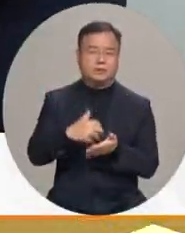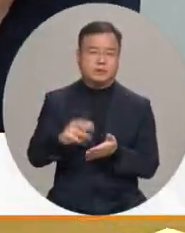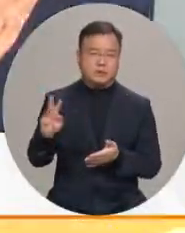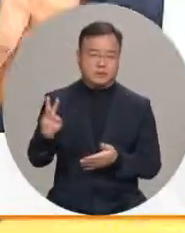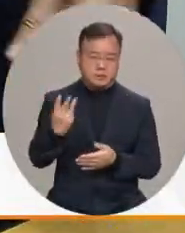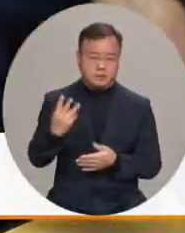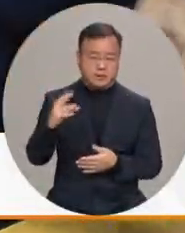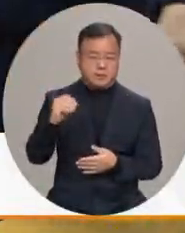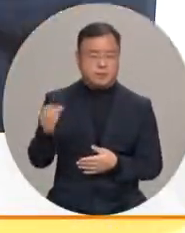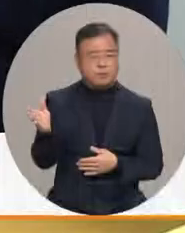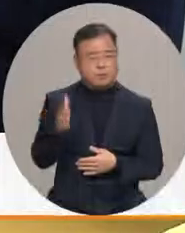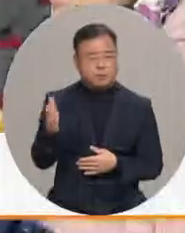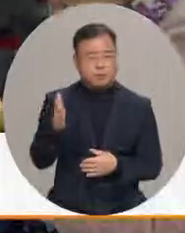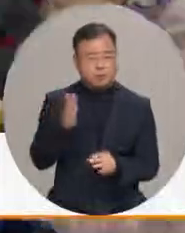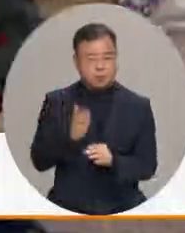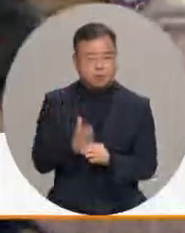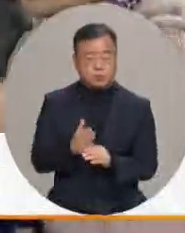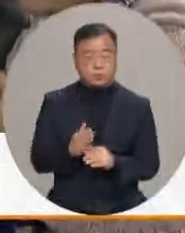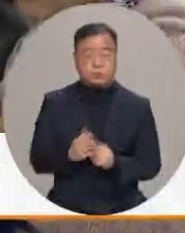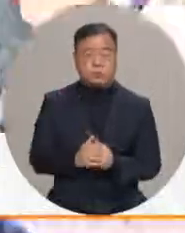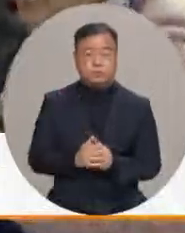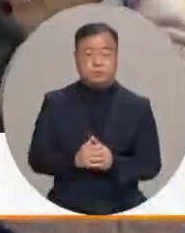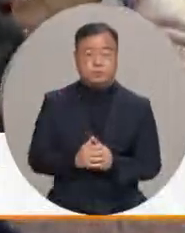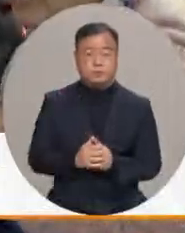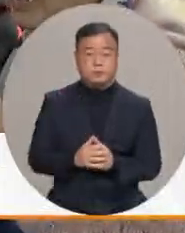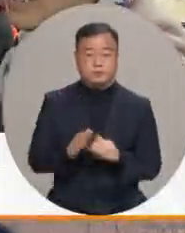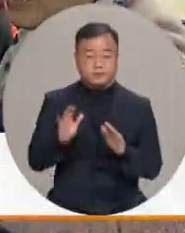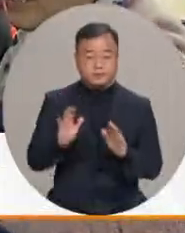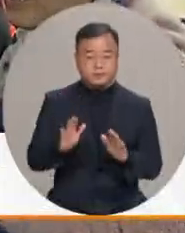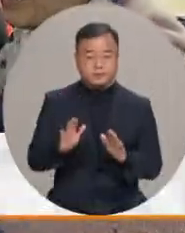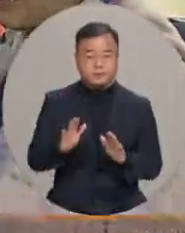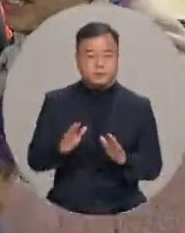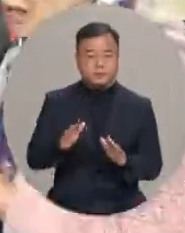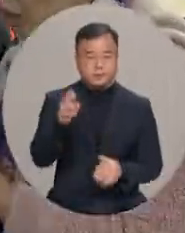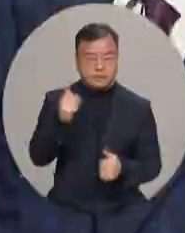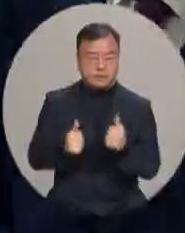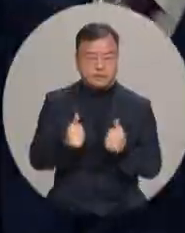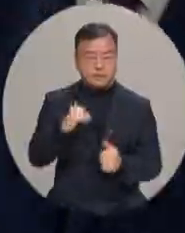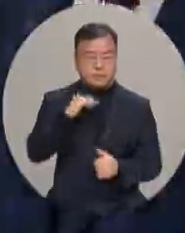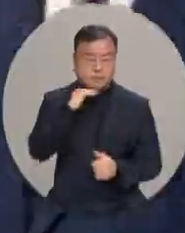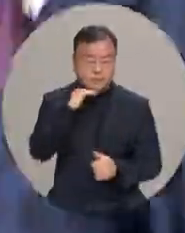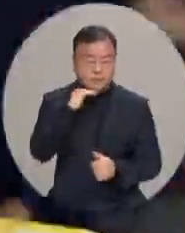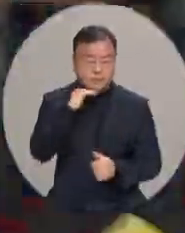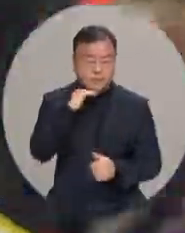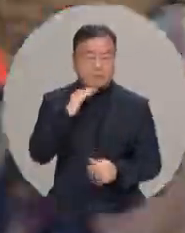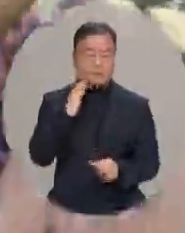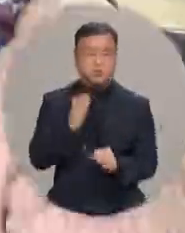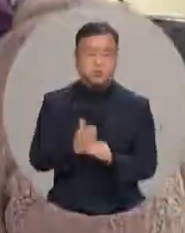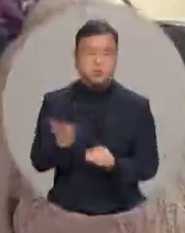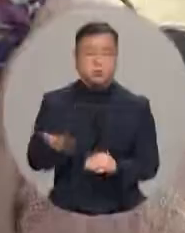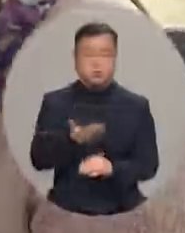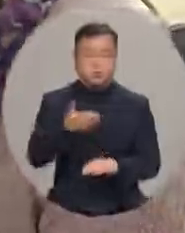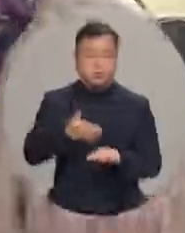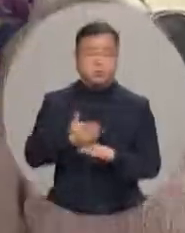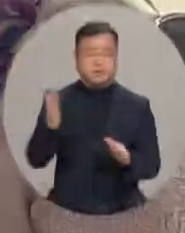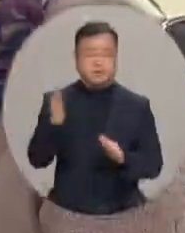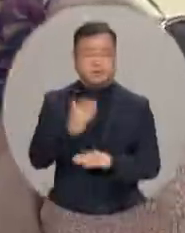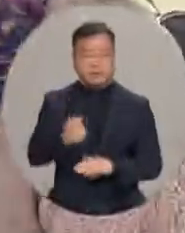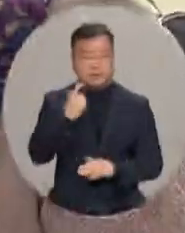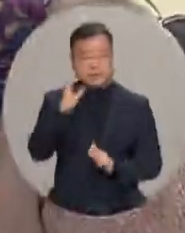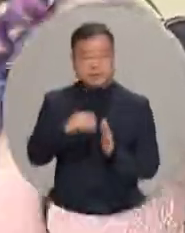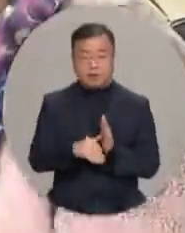이상으로 추정되는 상황. 긴 길을 돌아 수능 시험을 앞둔 늦깎이 수험생들은 배움엔 때가 없는